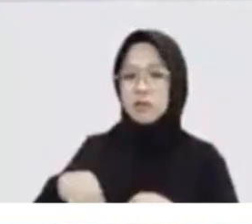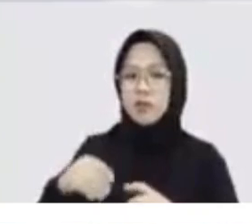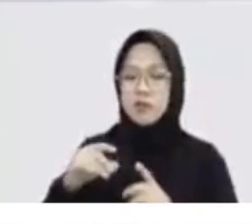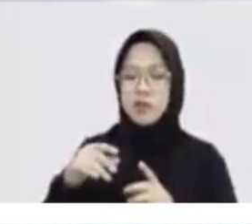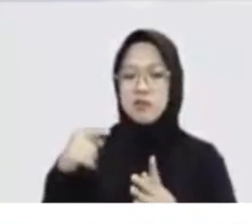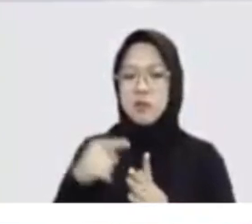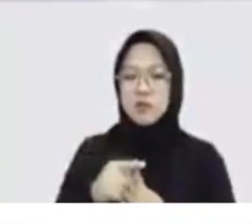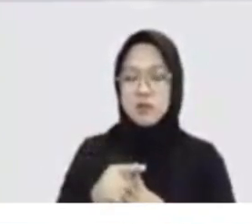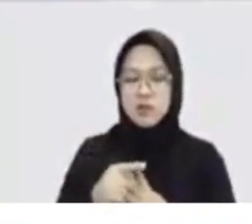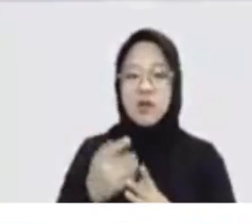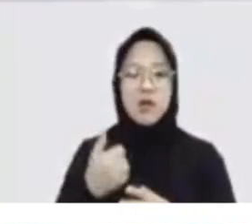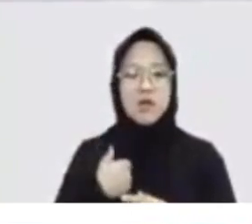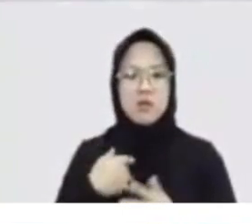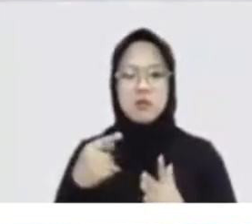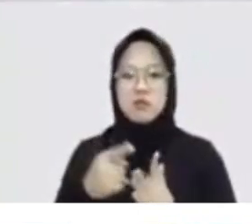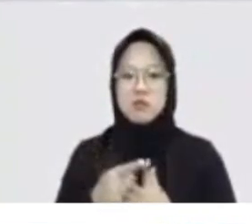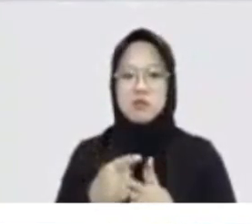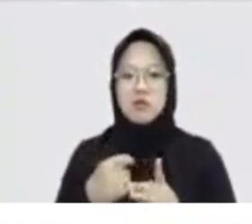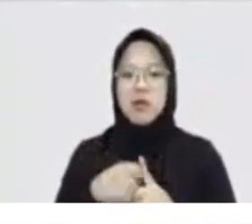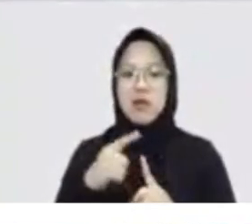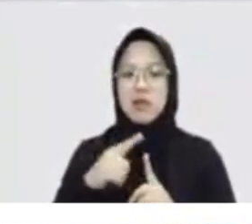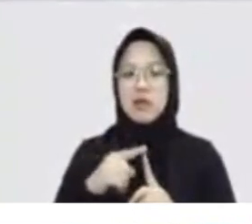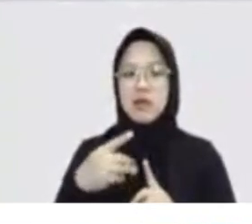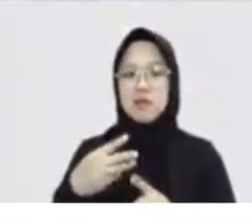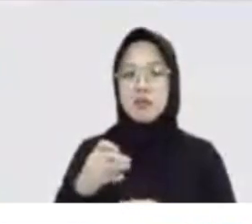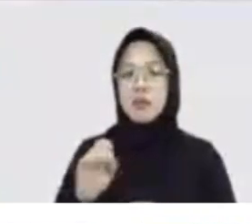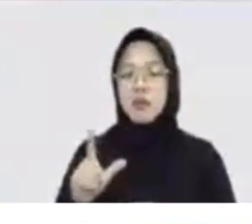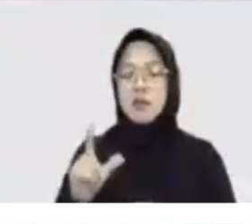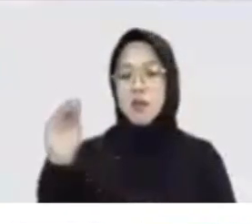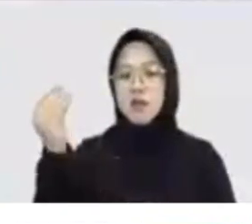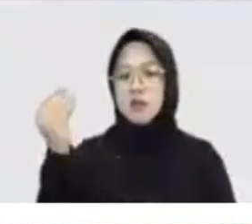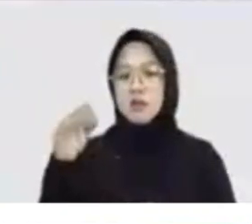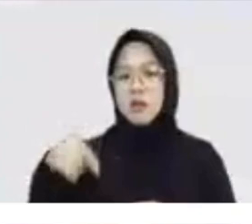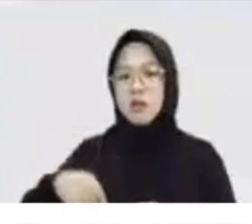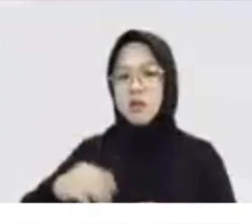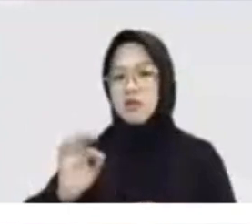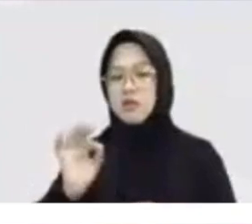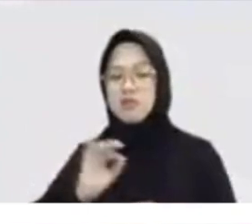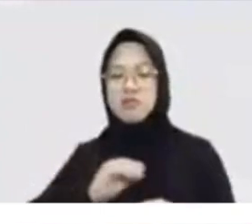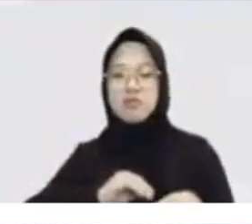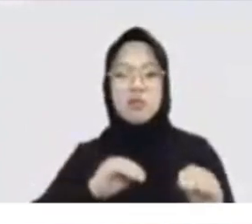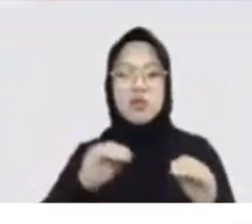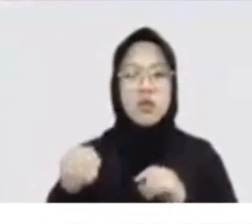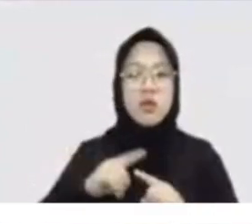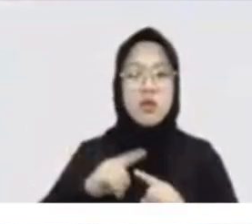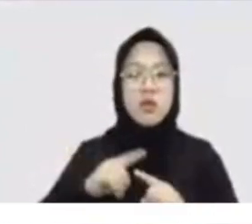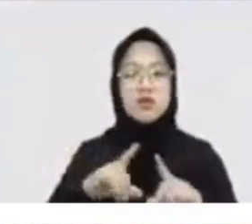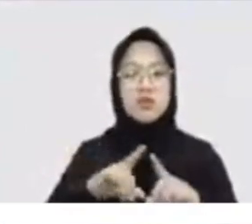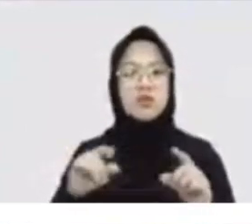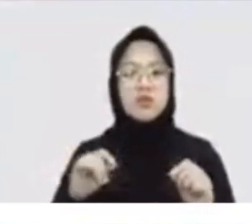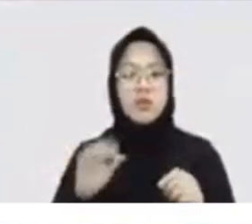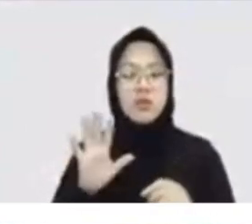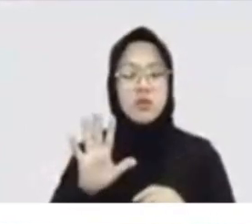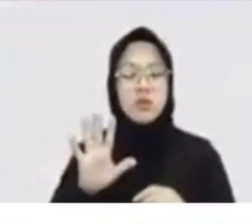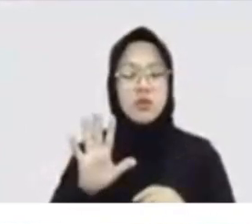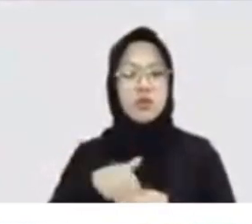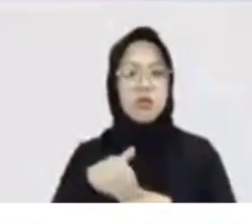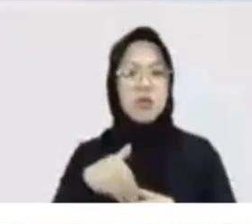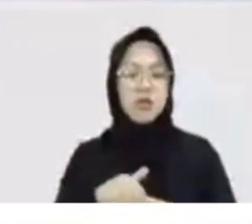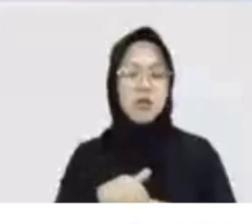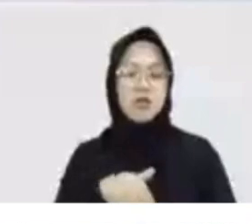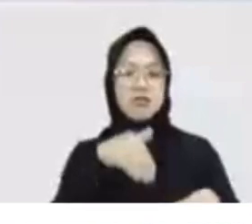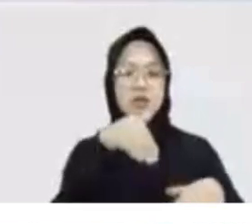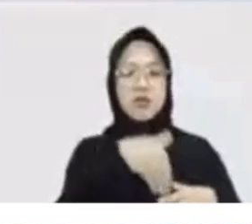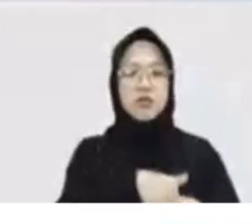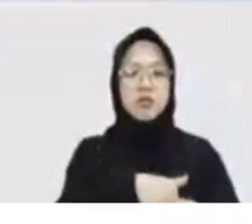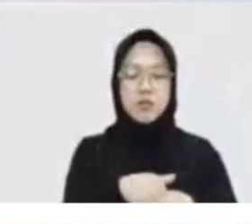terdapat pemilih yang memiliki ktpl Jakarta Selatan tidak mengurus pindah memilih namun diberikan lima surat suara kemudian dimasukkan ke dalam pemilih